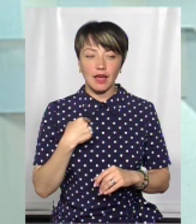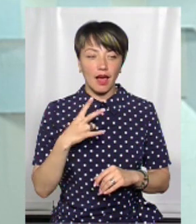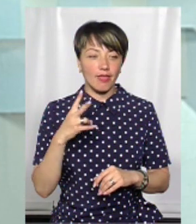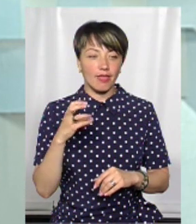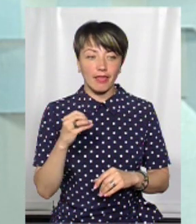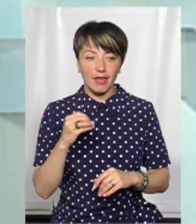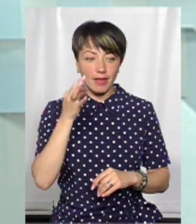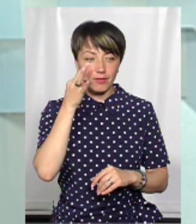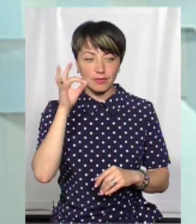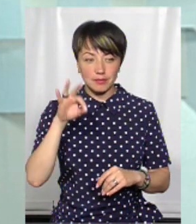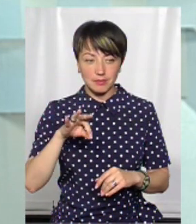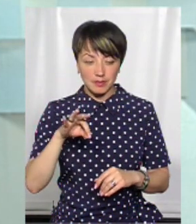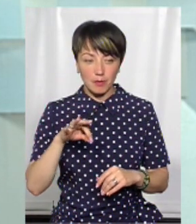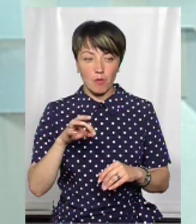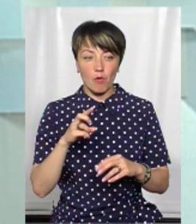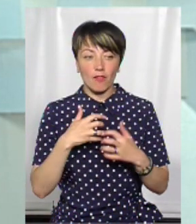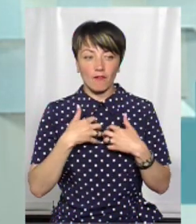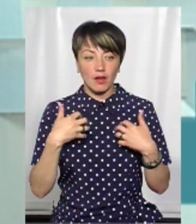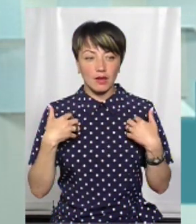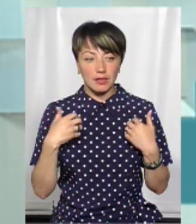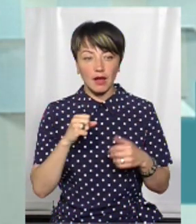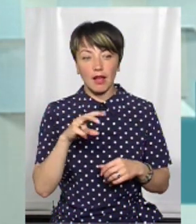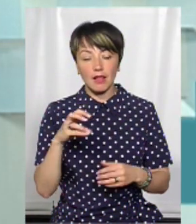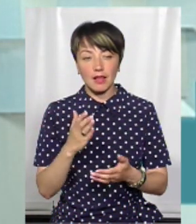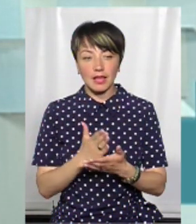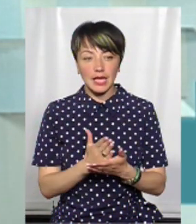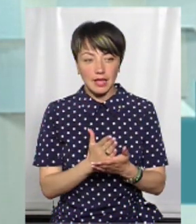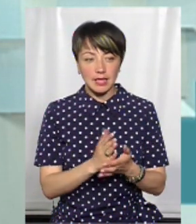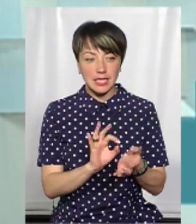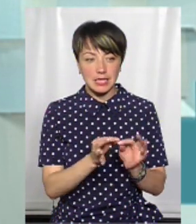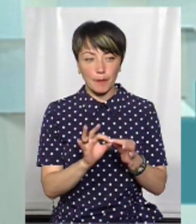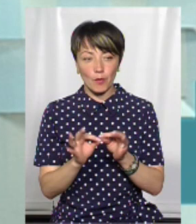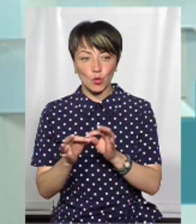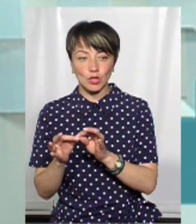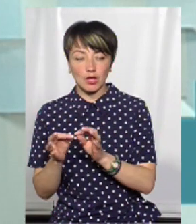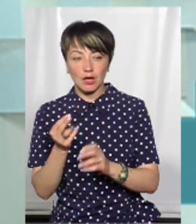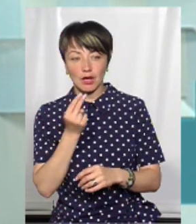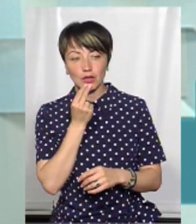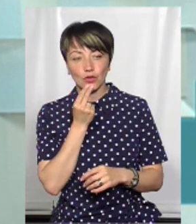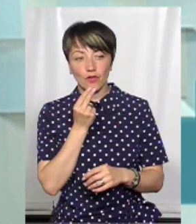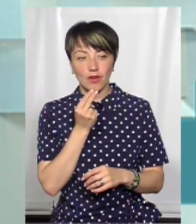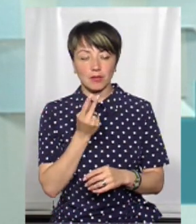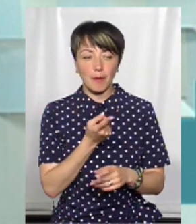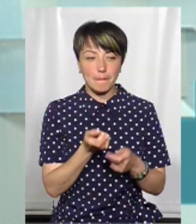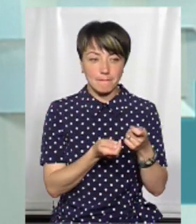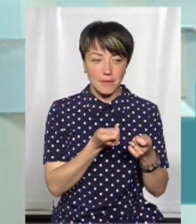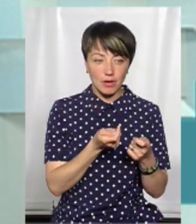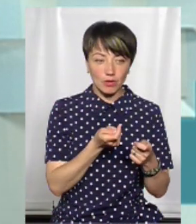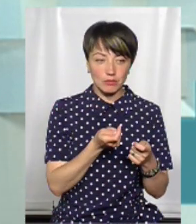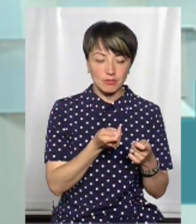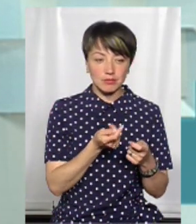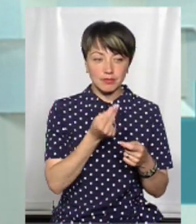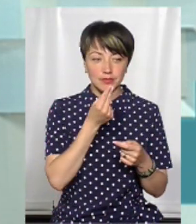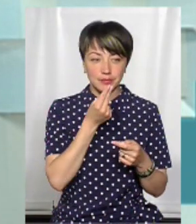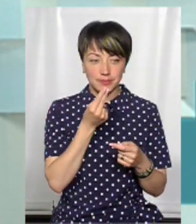зоолог, але все ж таки є так називаємо цепочка, да, харчова цепочка. Тобто мальок споживає